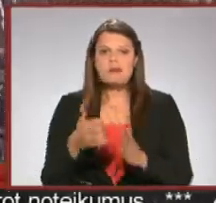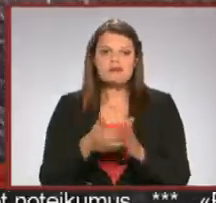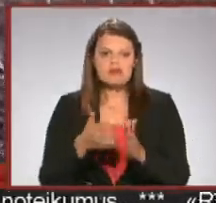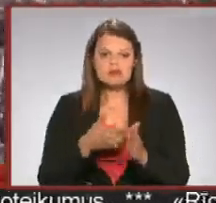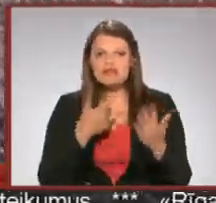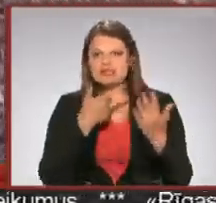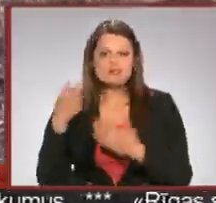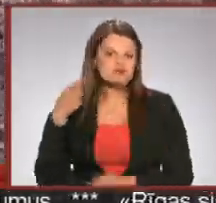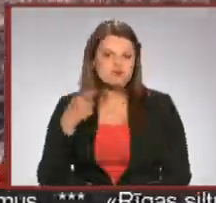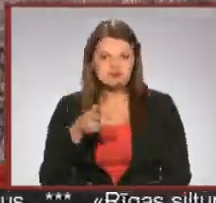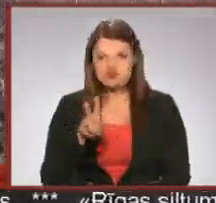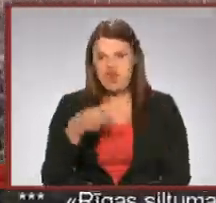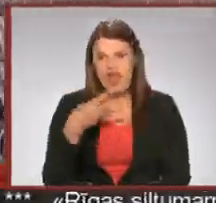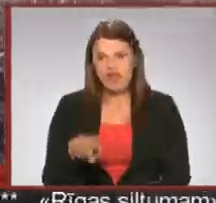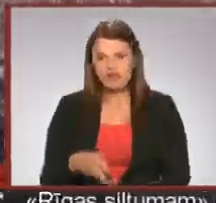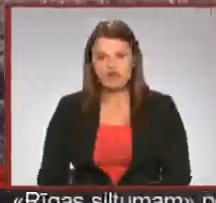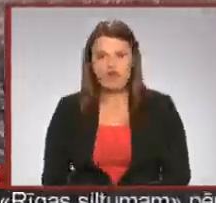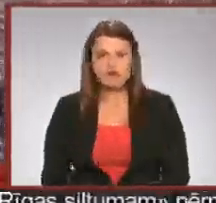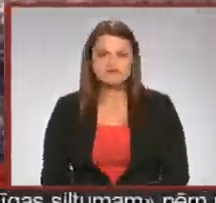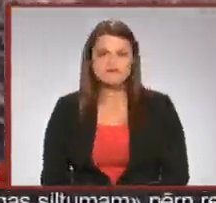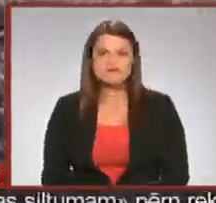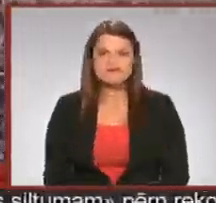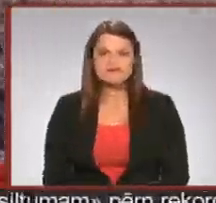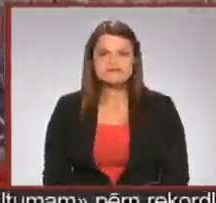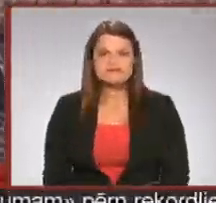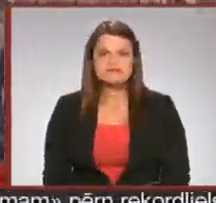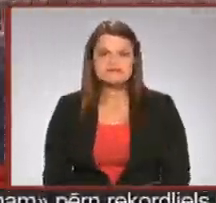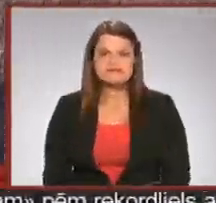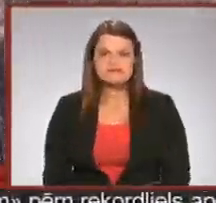700 tūkstoši eiro. Sandra Leitāne, Andris Spāns, TV Spektrs.